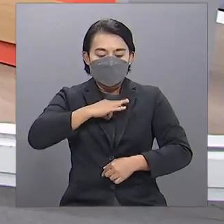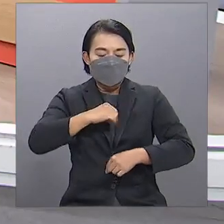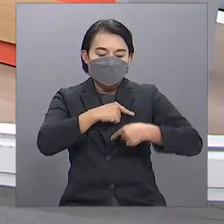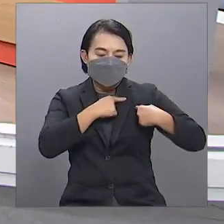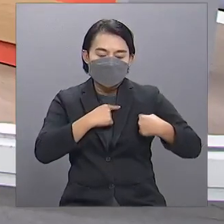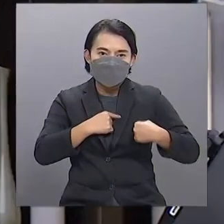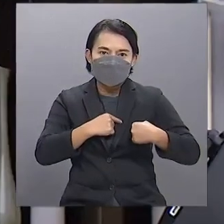นพนค่ะ